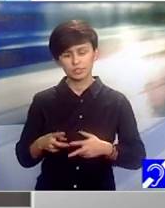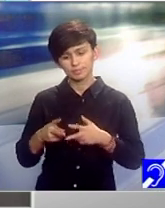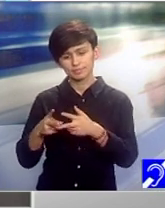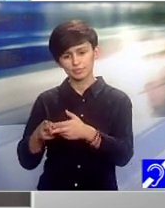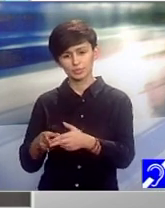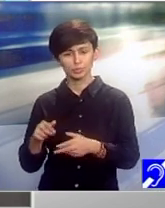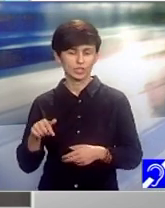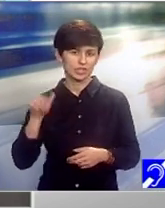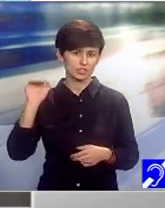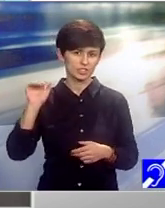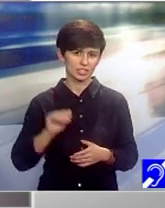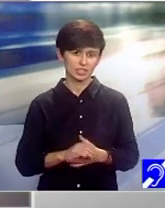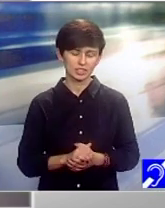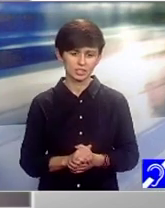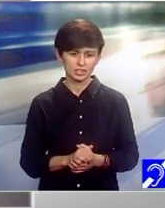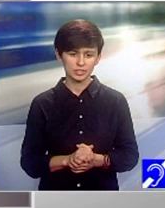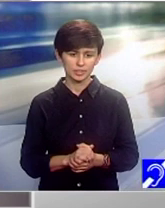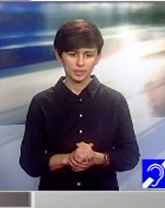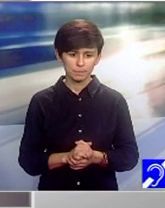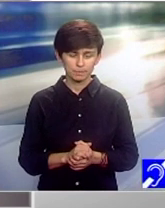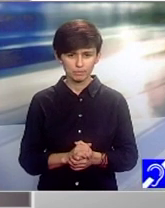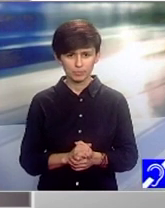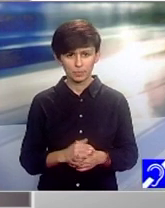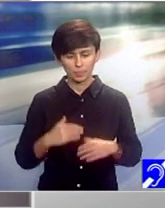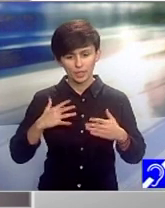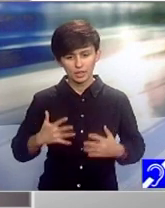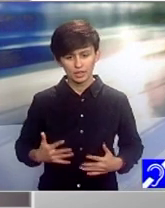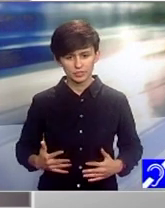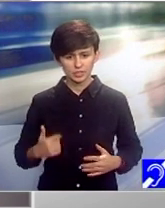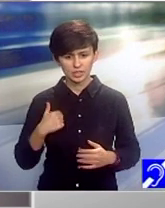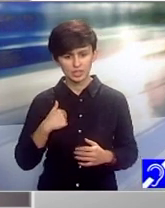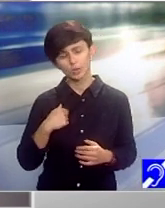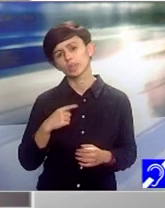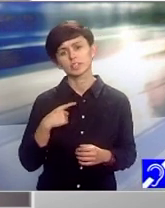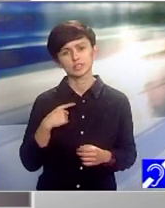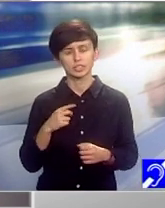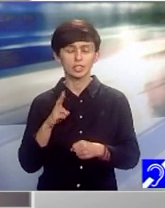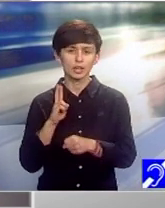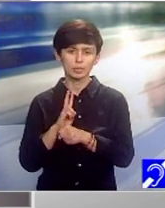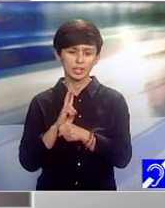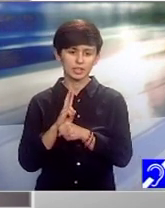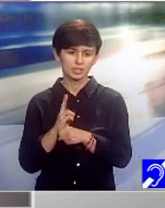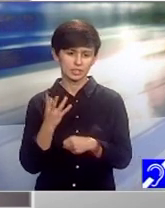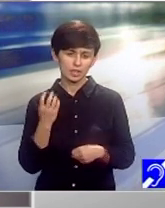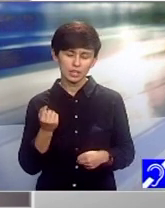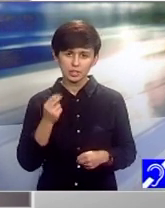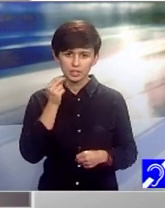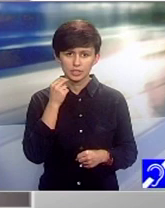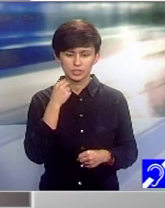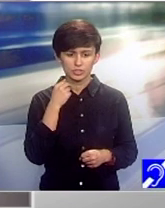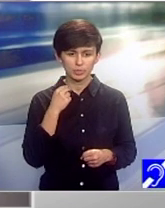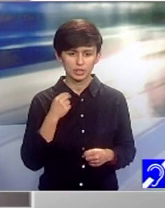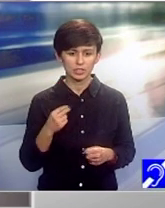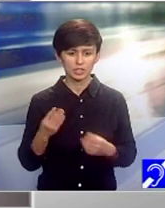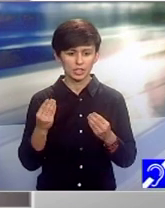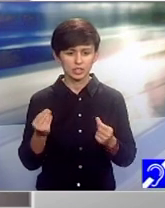Pot să spun că, din punct de vedere fizic, am grijă mult mai mare în ceea ce mănânc, stilul meu de viață e mult